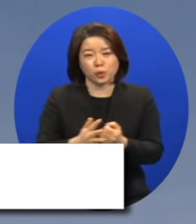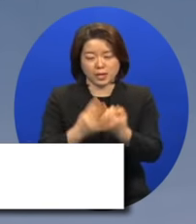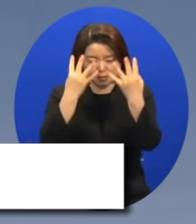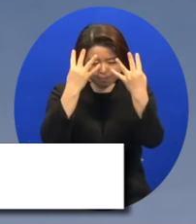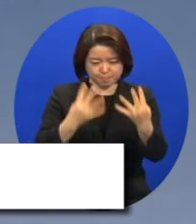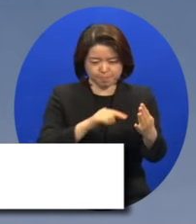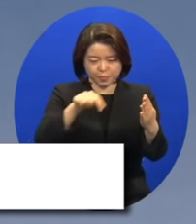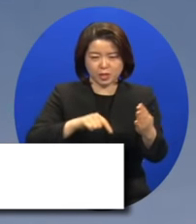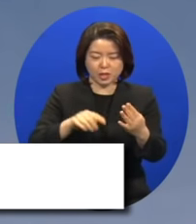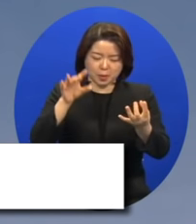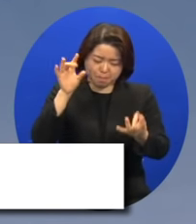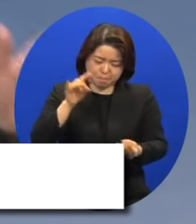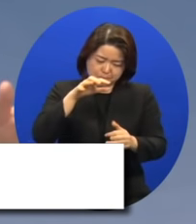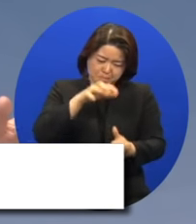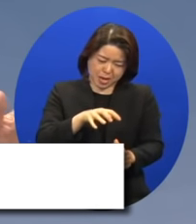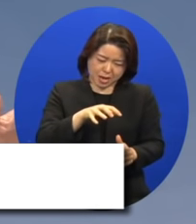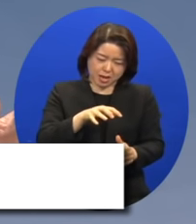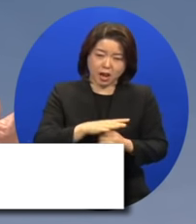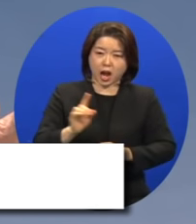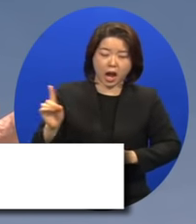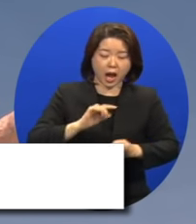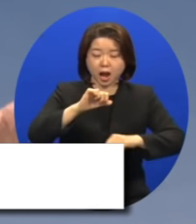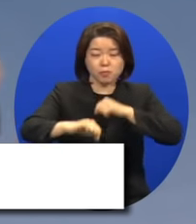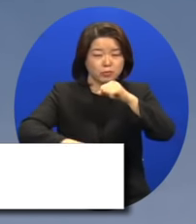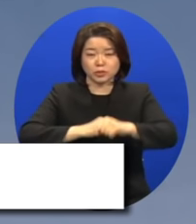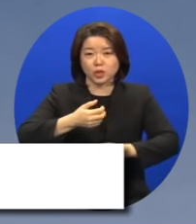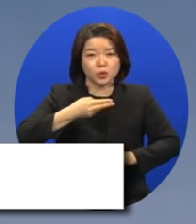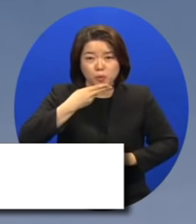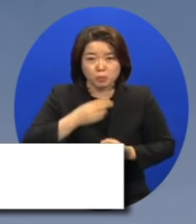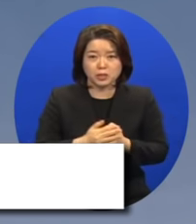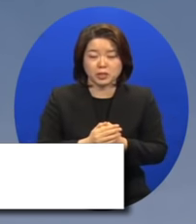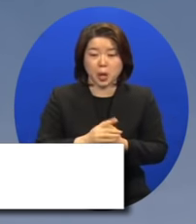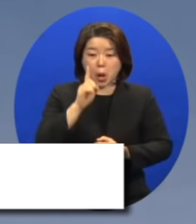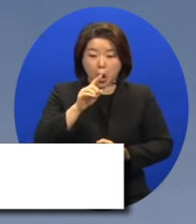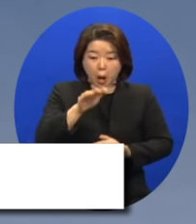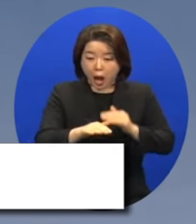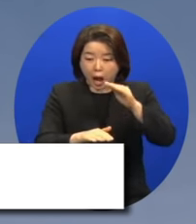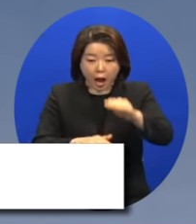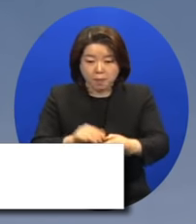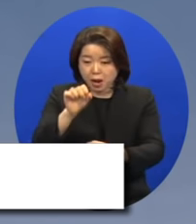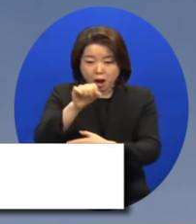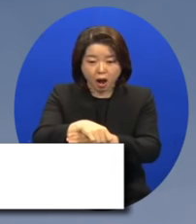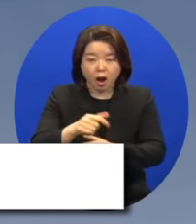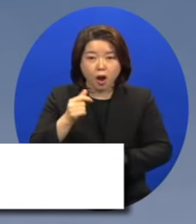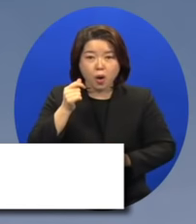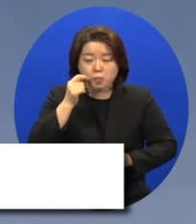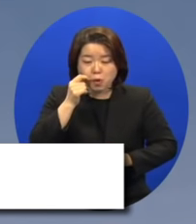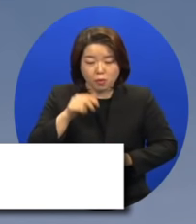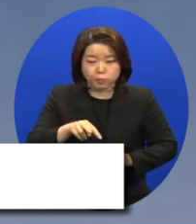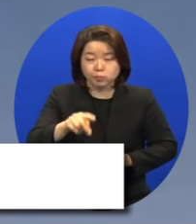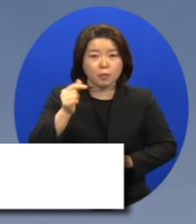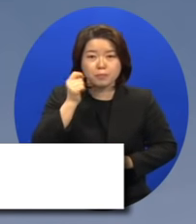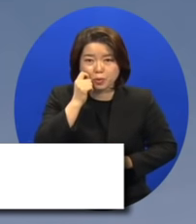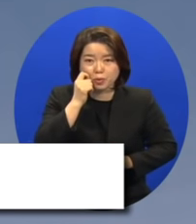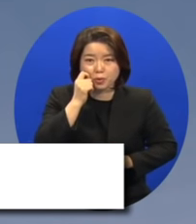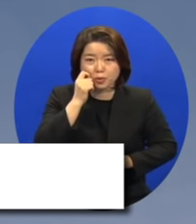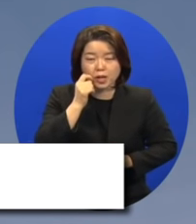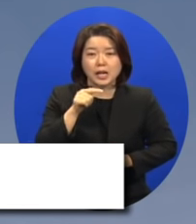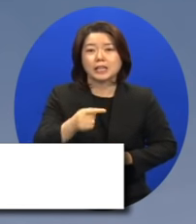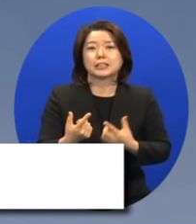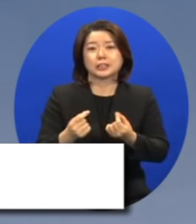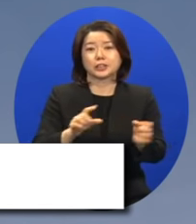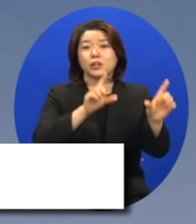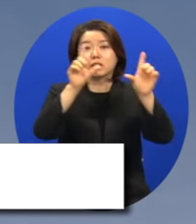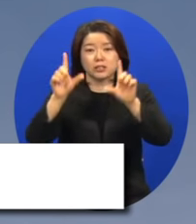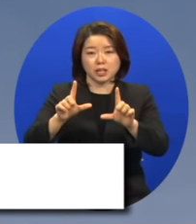6개월동안 자유도없는수용소에갇혀허락없이는 한발짝도움직일수없었던생활을한후 ,